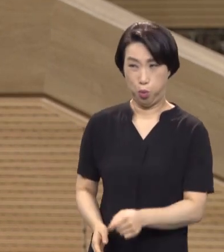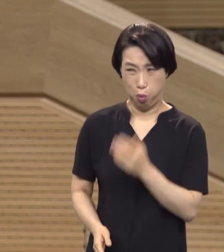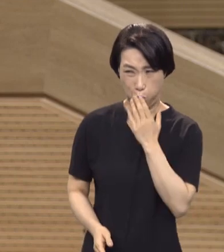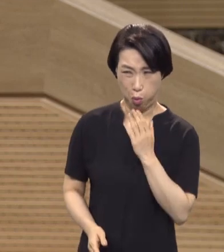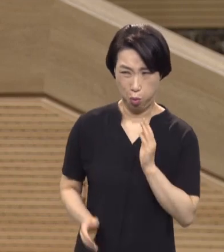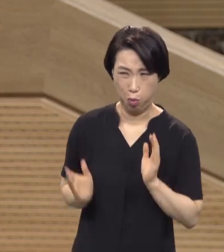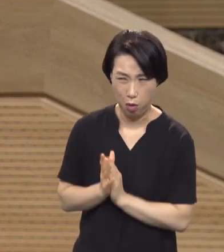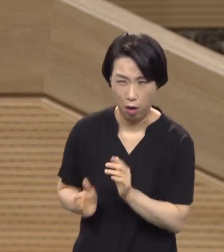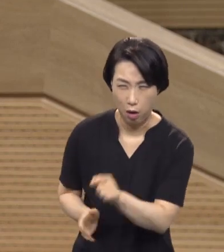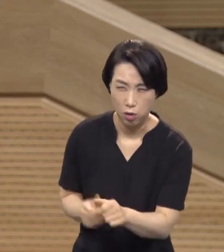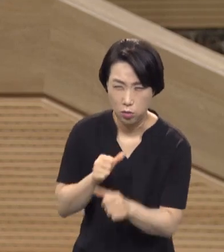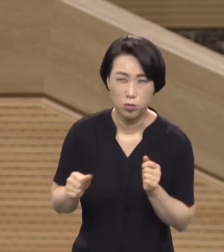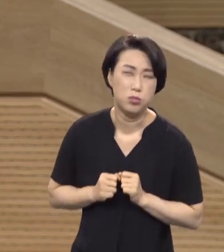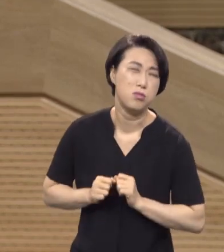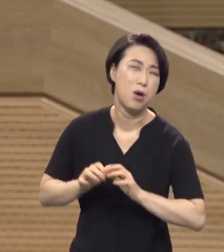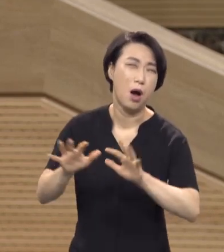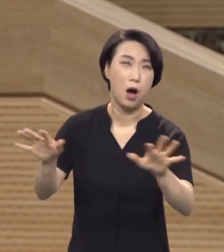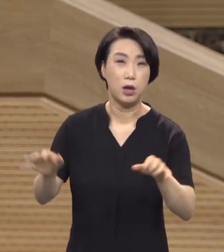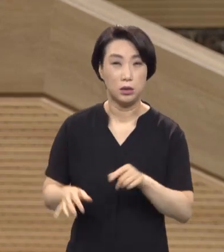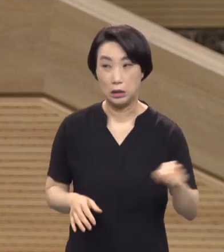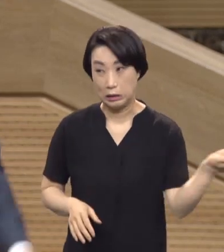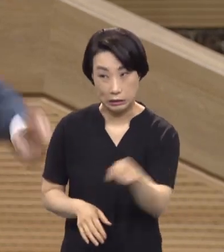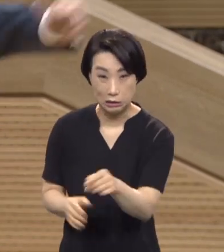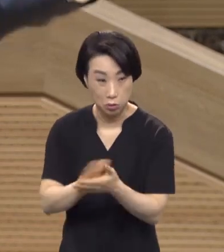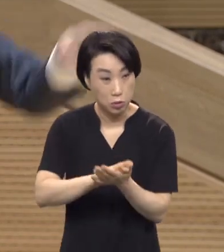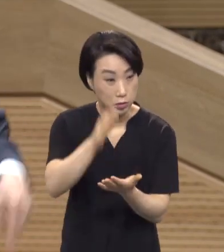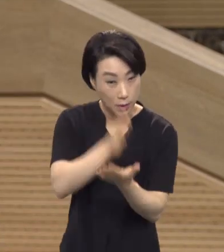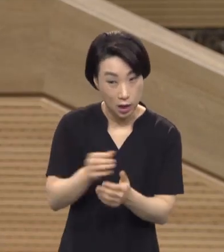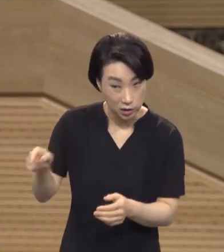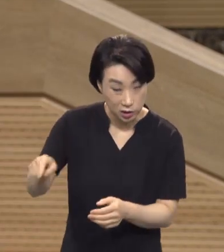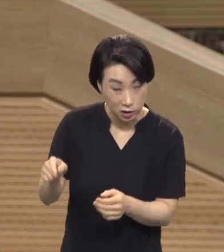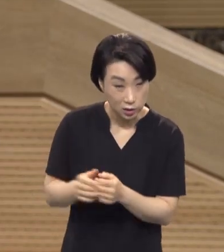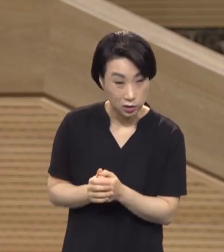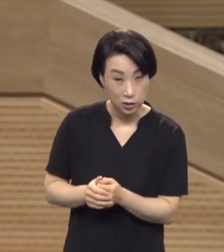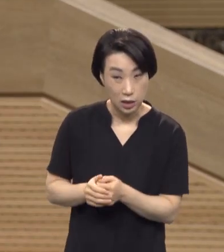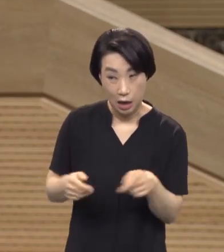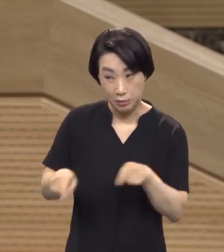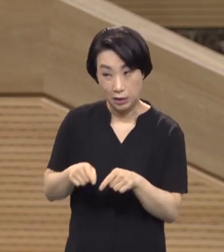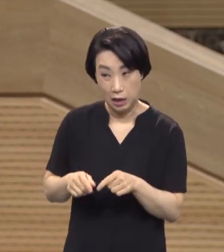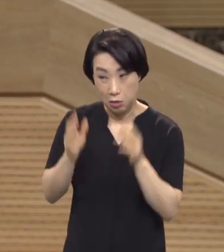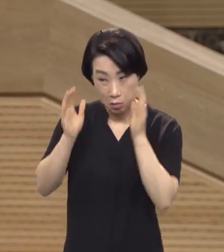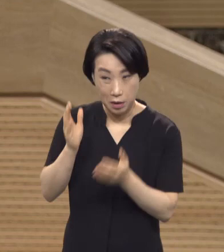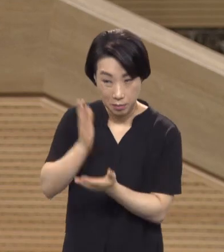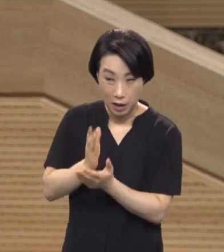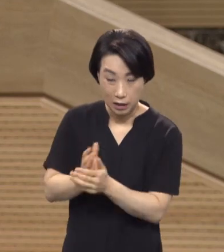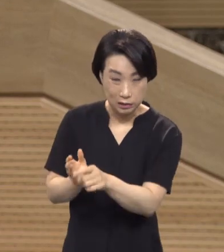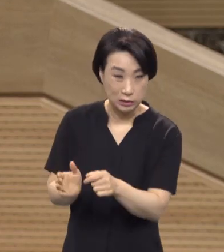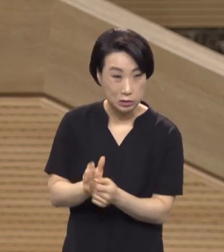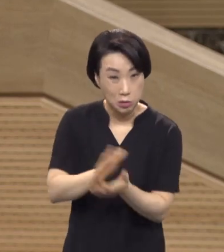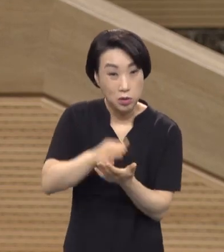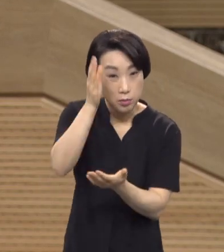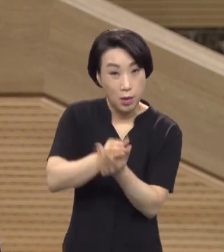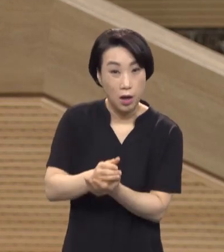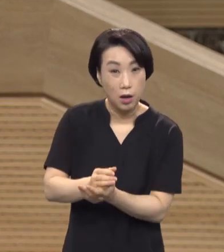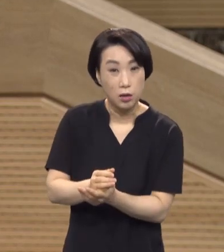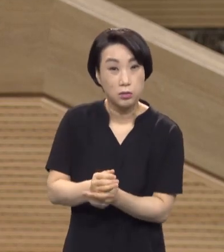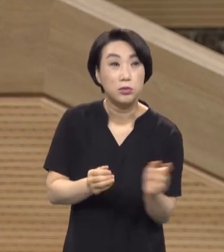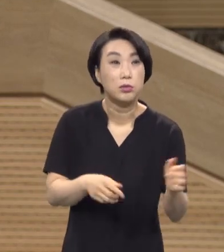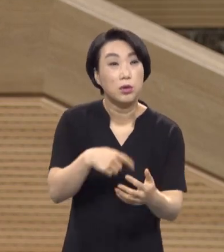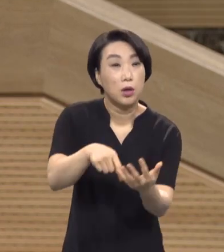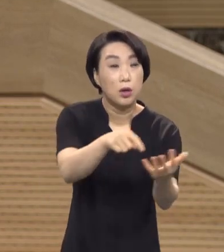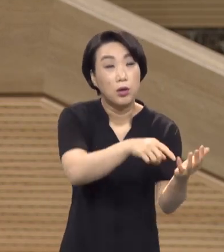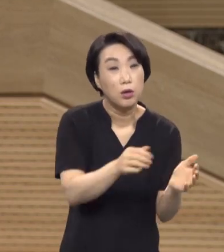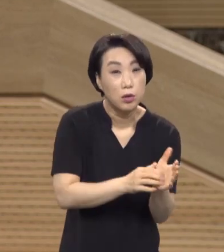소문이 확 나서, 야, 걔하고 놀지 마. 야, 걔, 이렇게 말하죠. 근데 지금은,